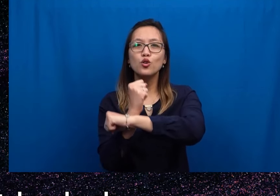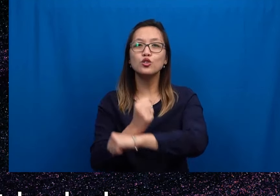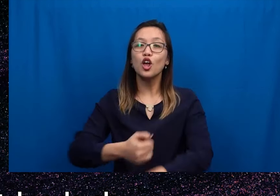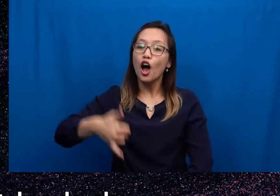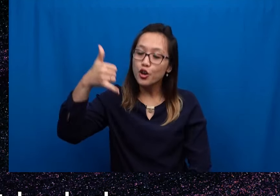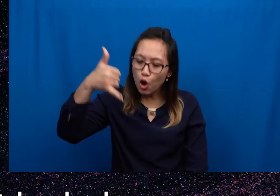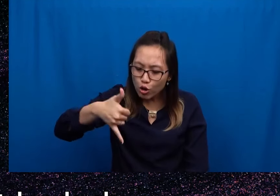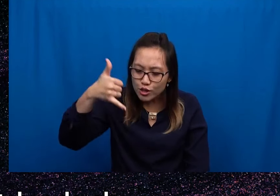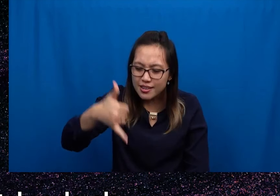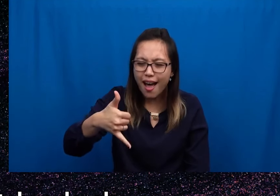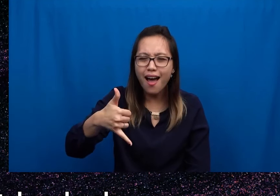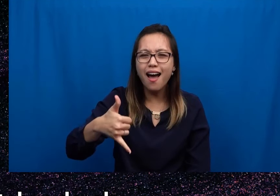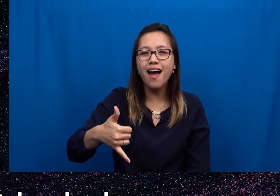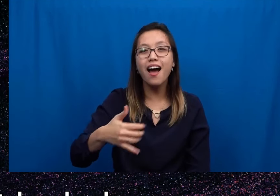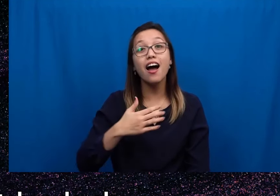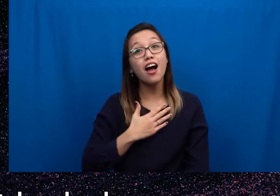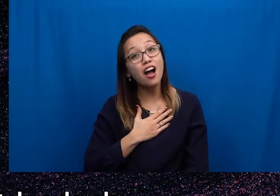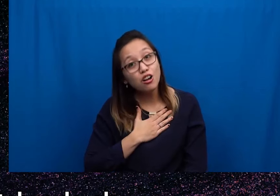tebus